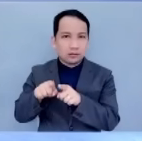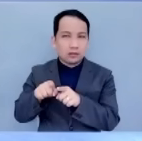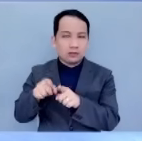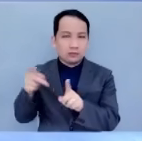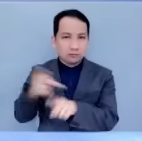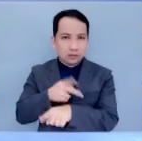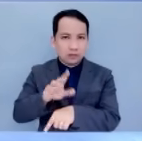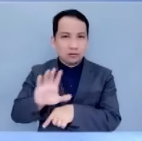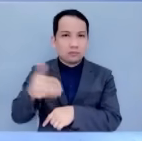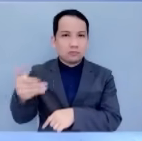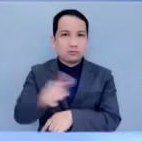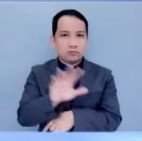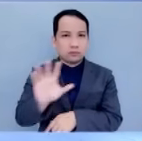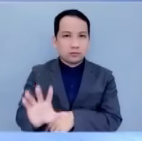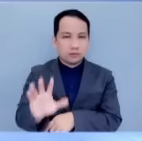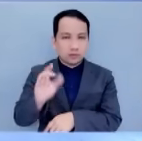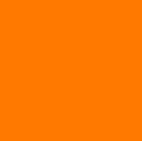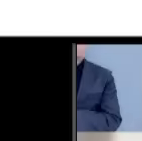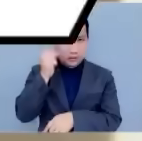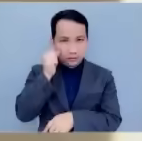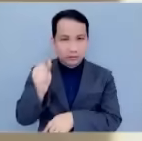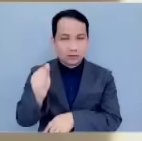balita niya, si John Aroa.